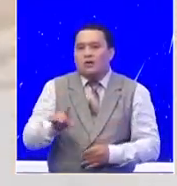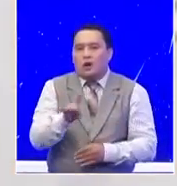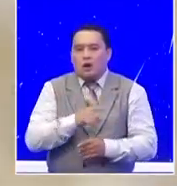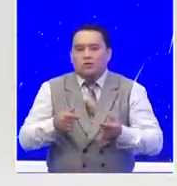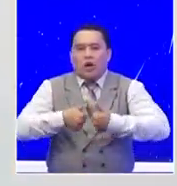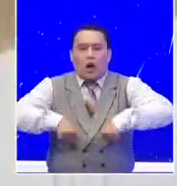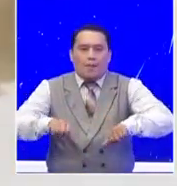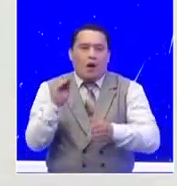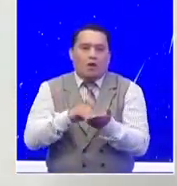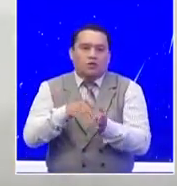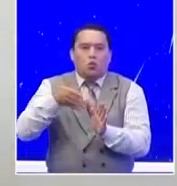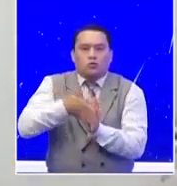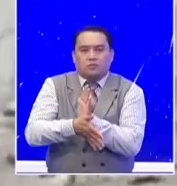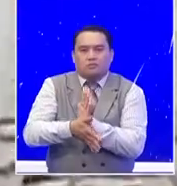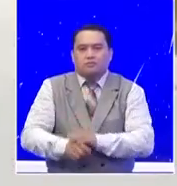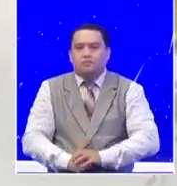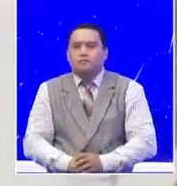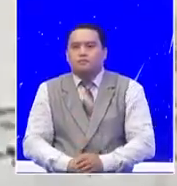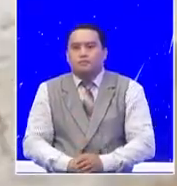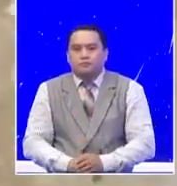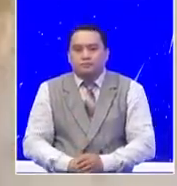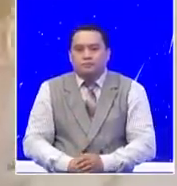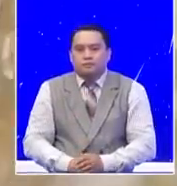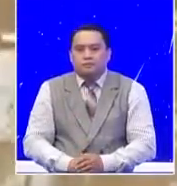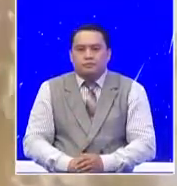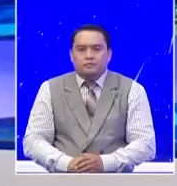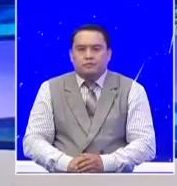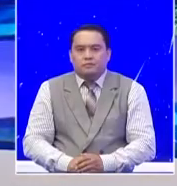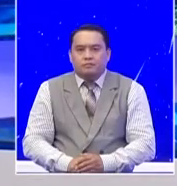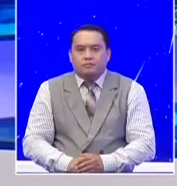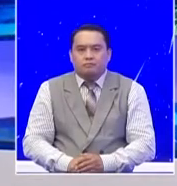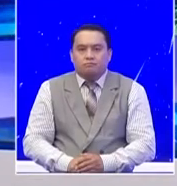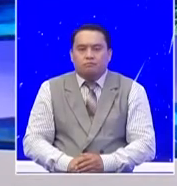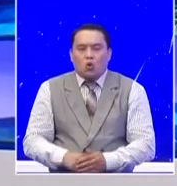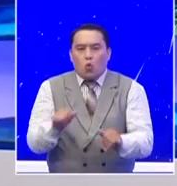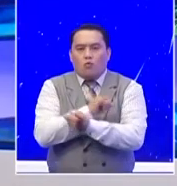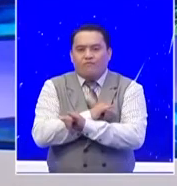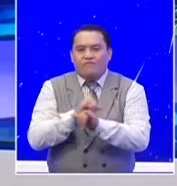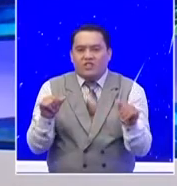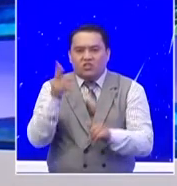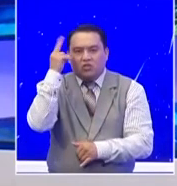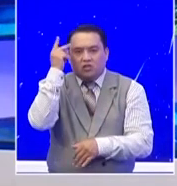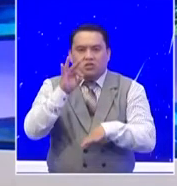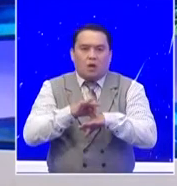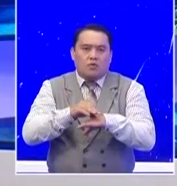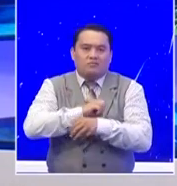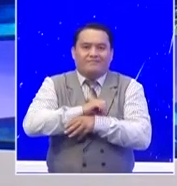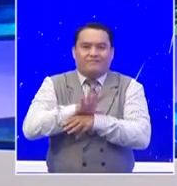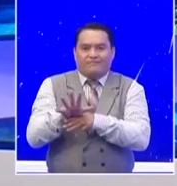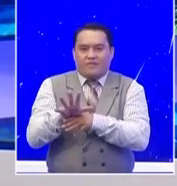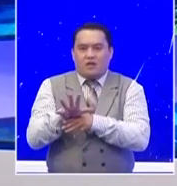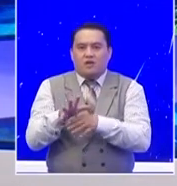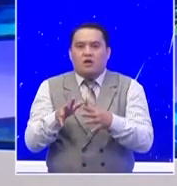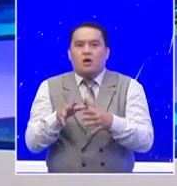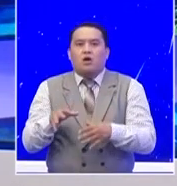региональная комиссия оценивает ущерб. Из-за роста числа случаев заражения коронавирусом